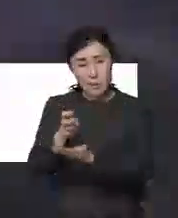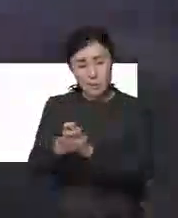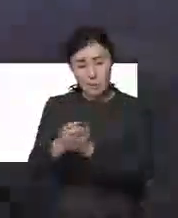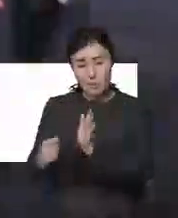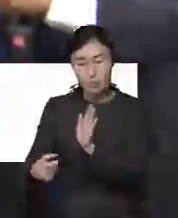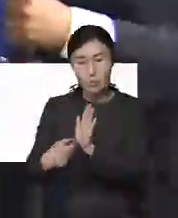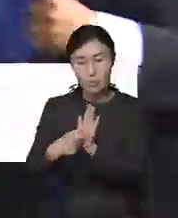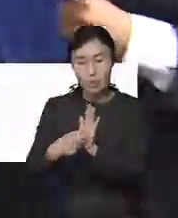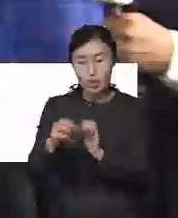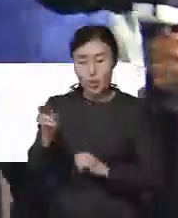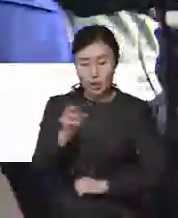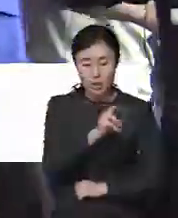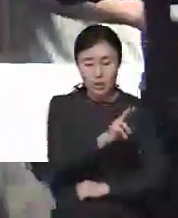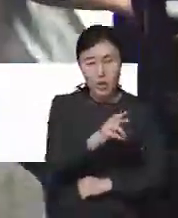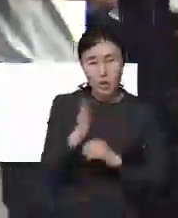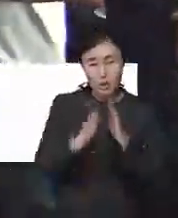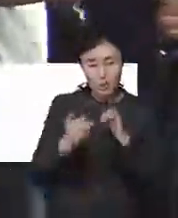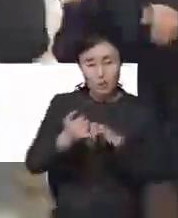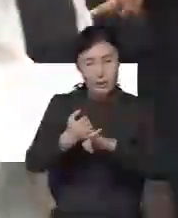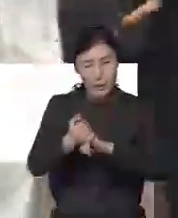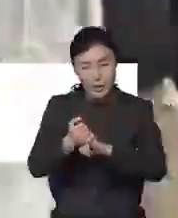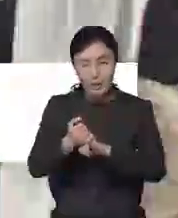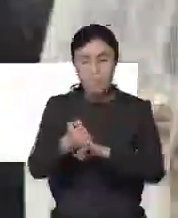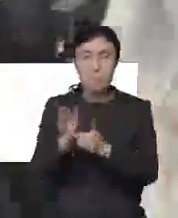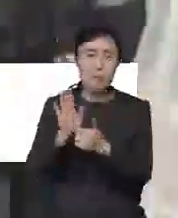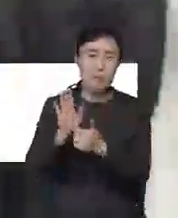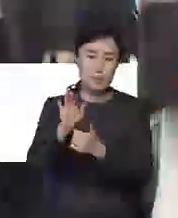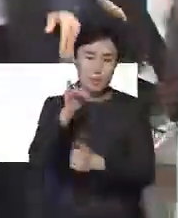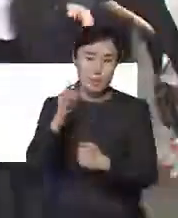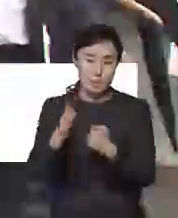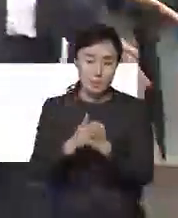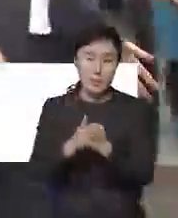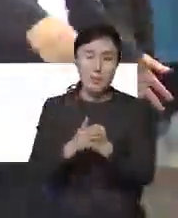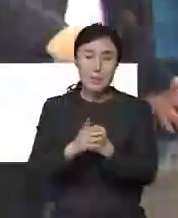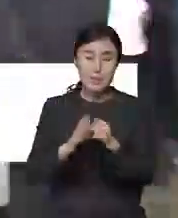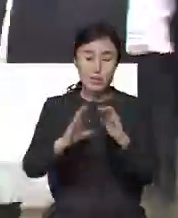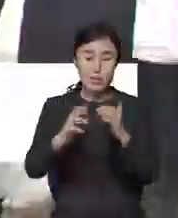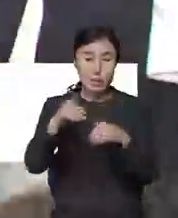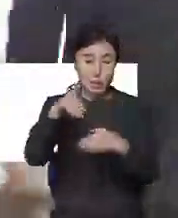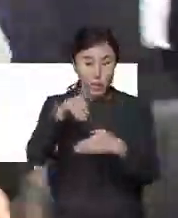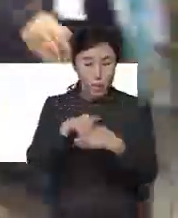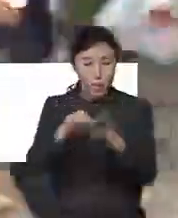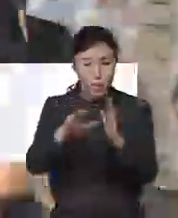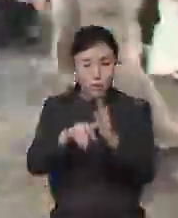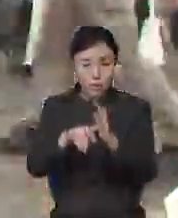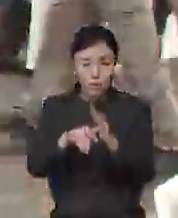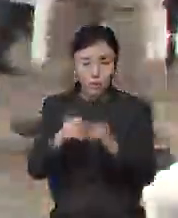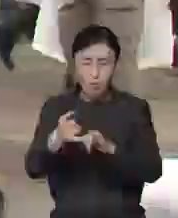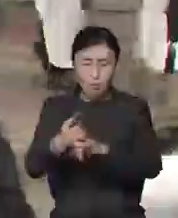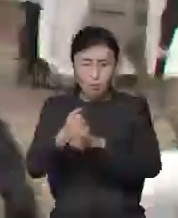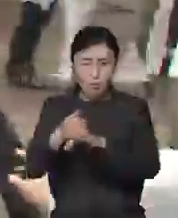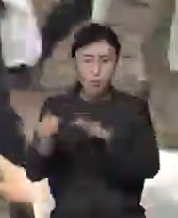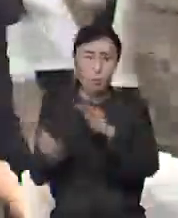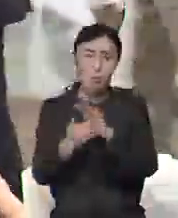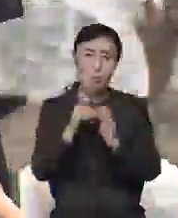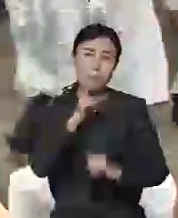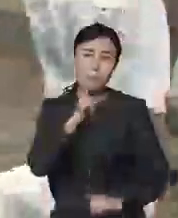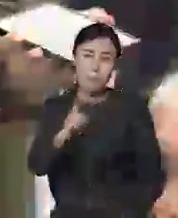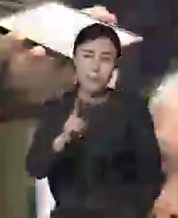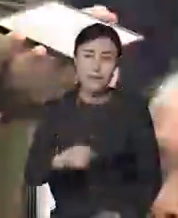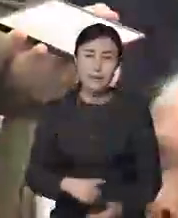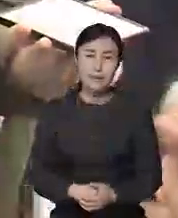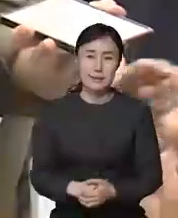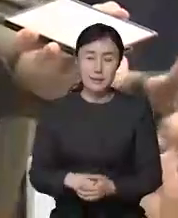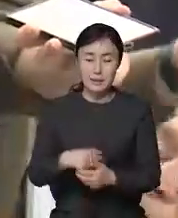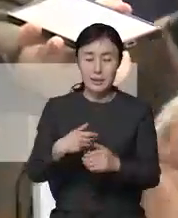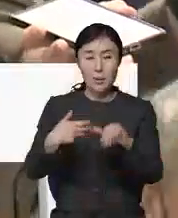지난 대선 여야 모두 공약으로 내세웠다며 내년 총선에서 원포인트 개헌을 하자고 거듭 촉구했습니다.